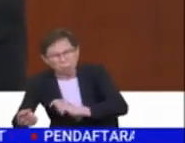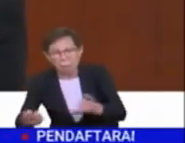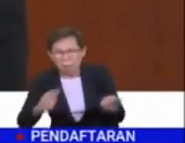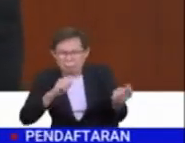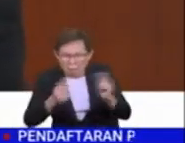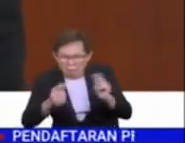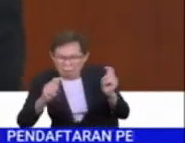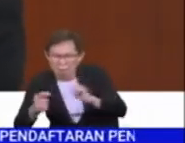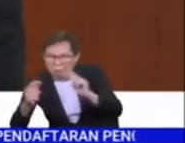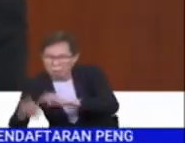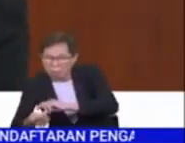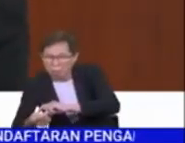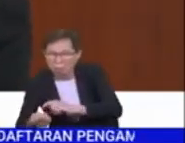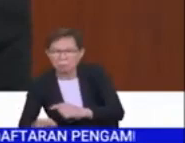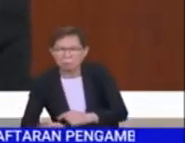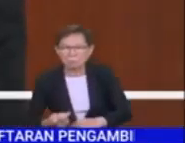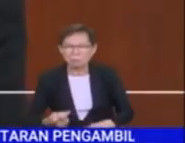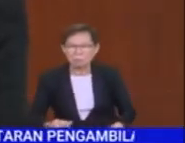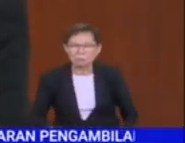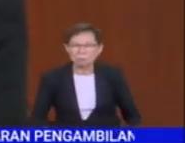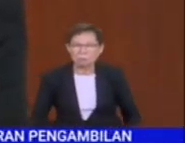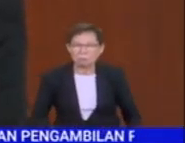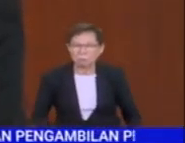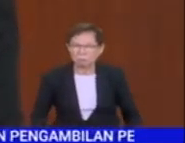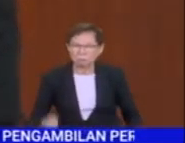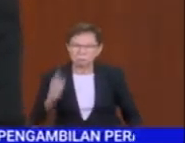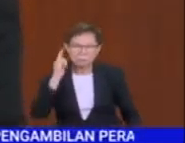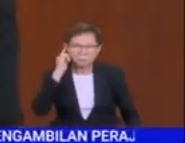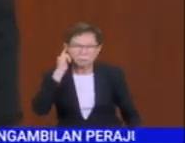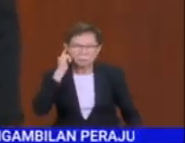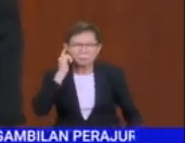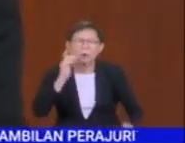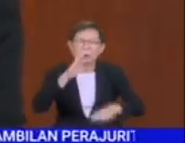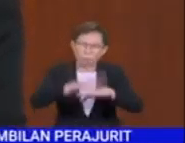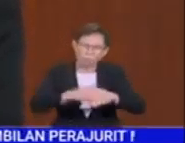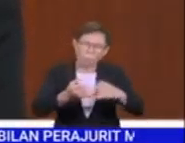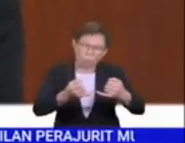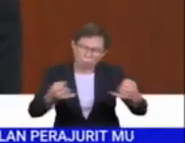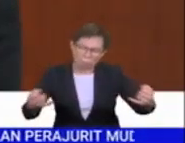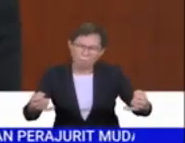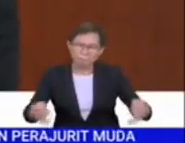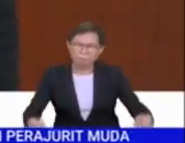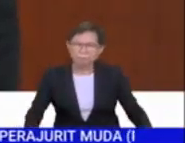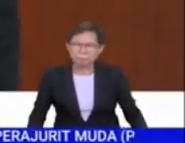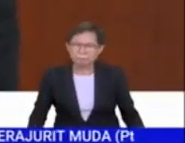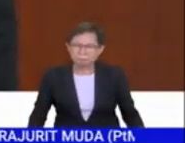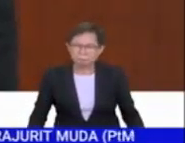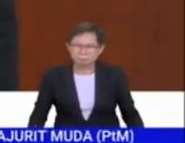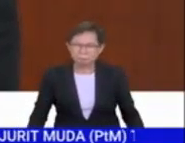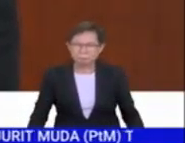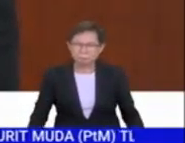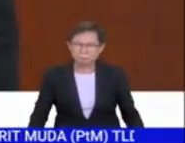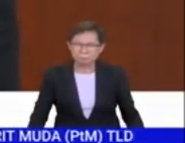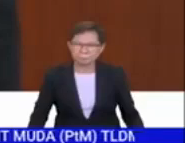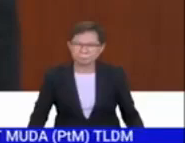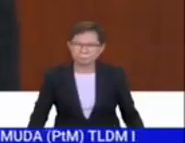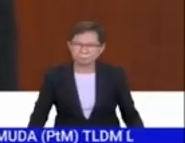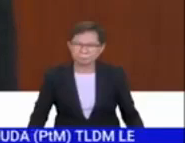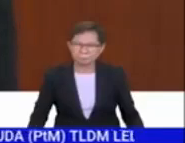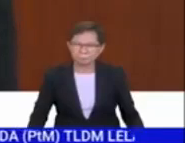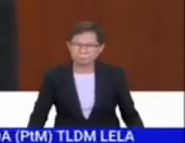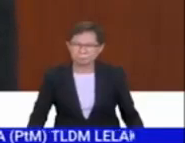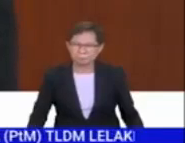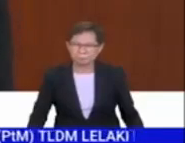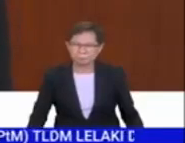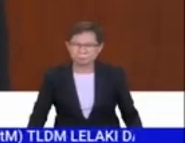benar. Very bad. Tapi sekarang ini banyak online scam. So, lepas ini banyak lagi info. So, sekarang ini